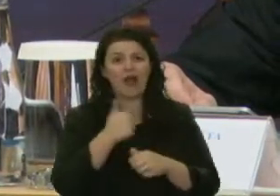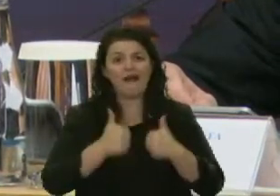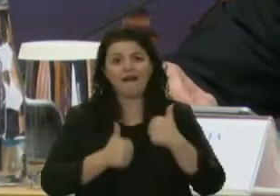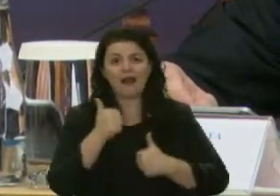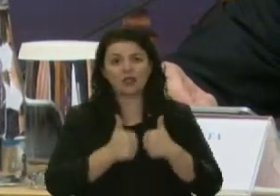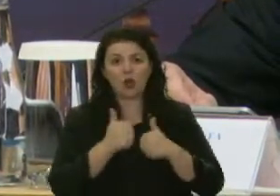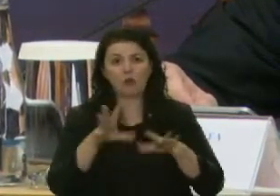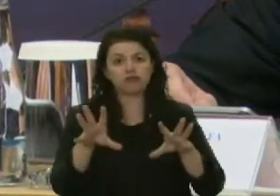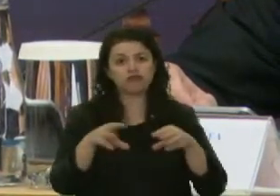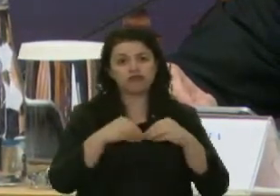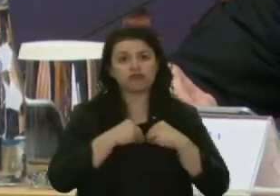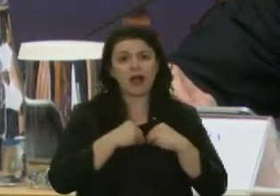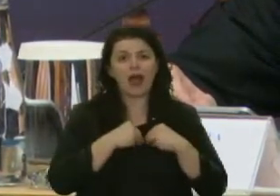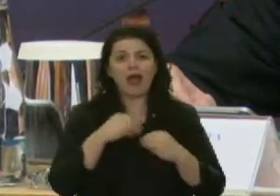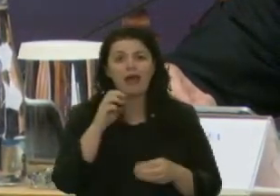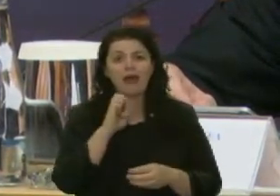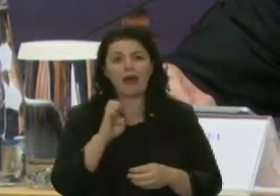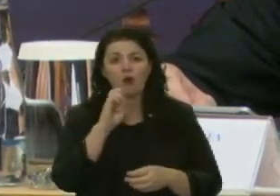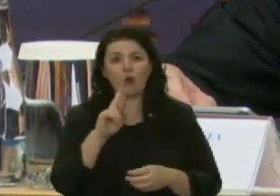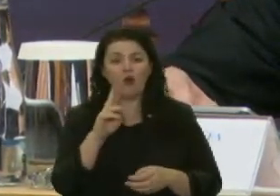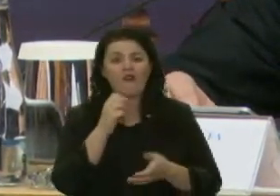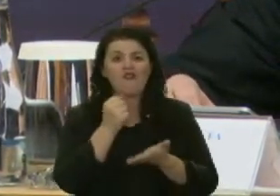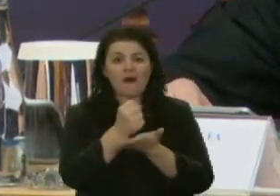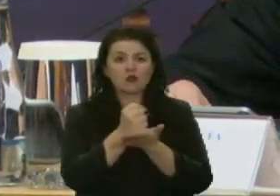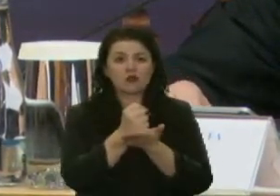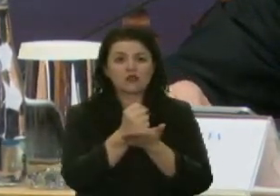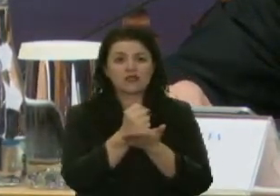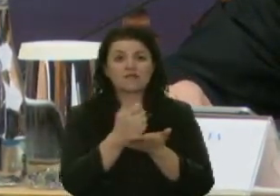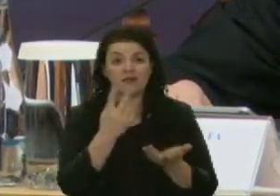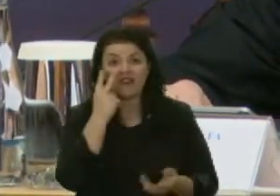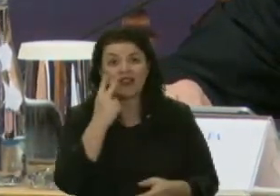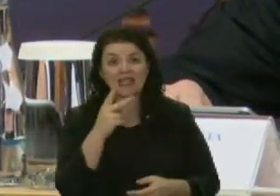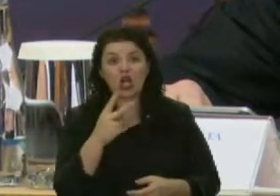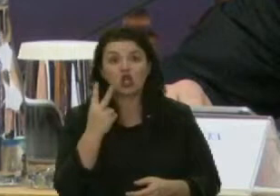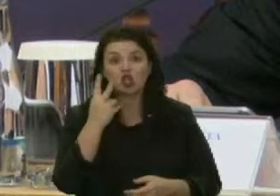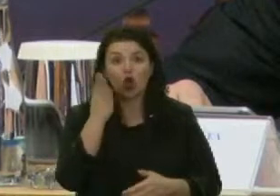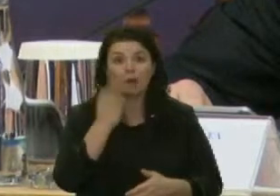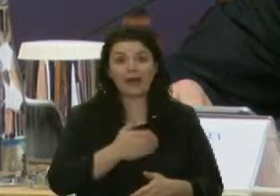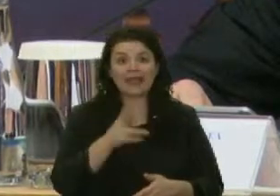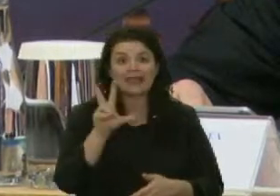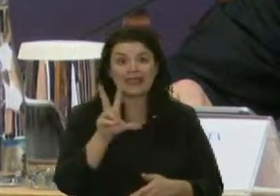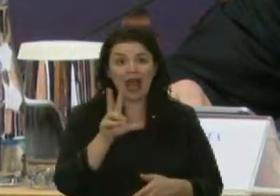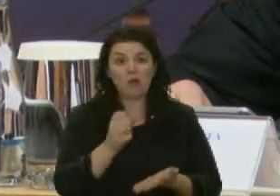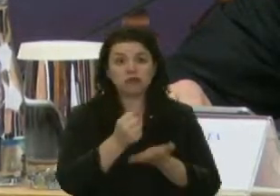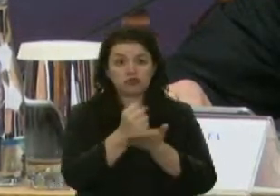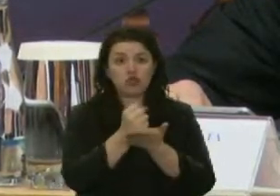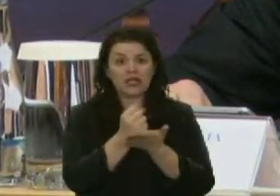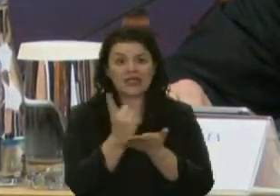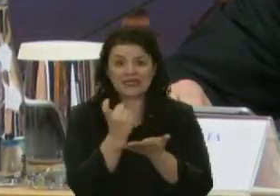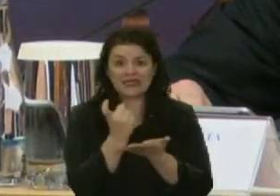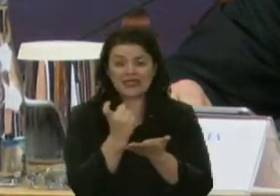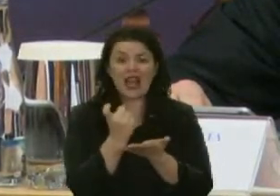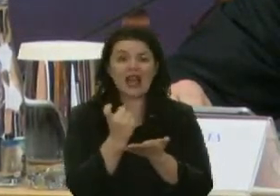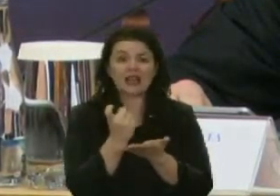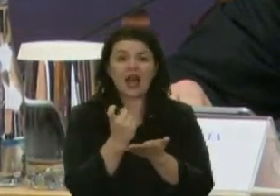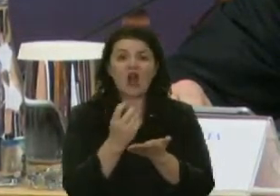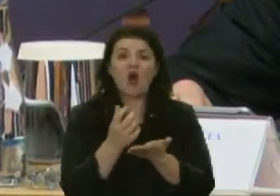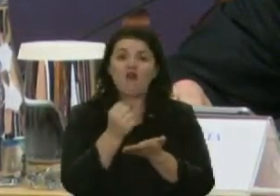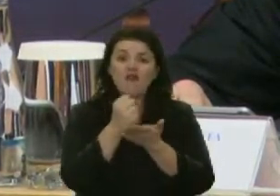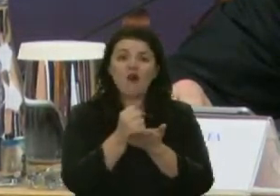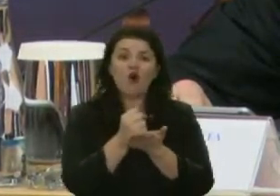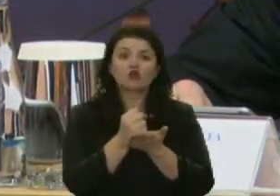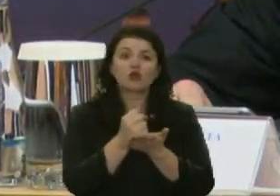absorbției Fondurilor Europene după cum veți vedea și astăzi 2 treim din bugetul acestui oraș vine din fonduri europene sau